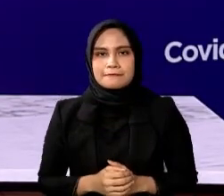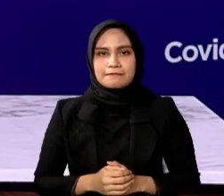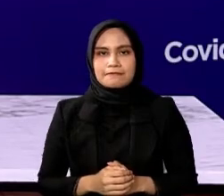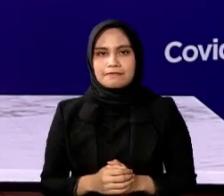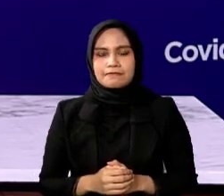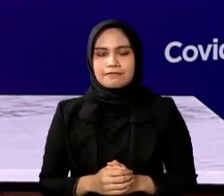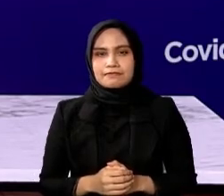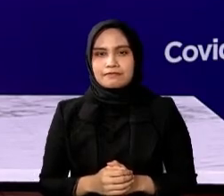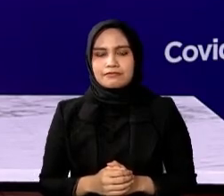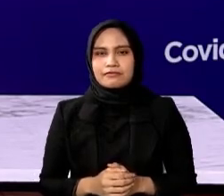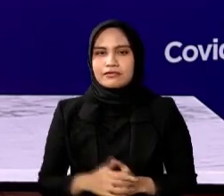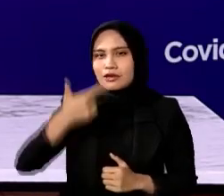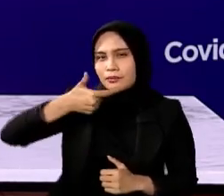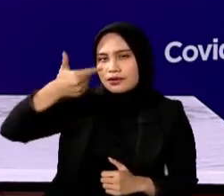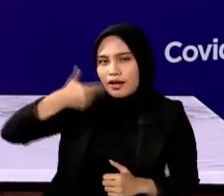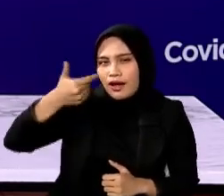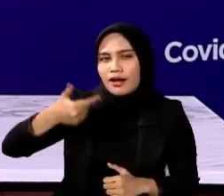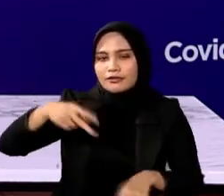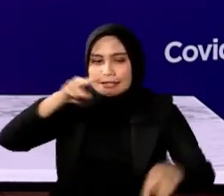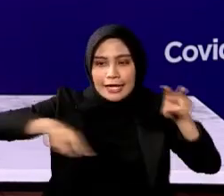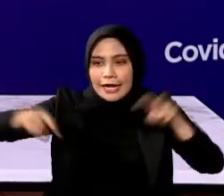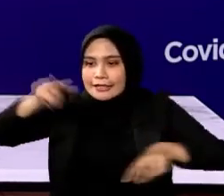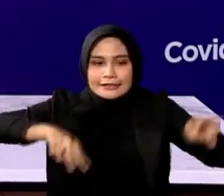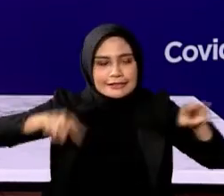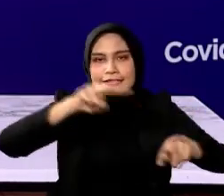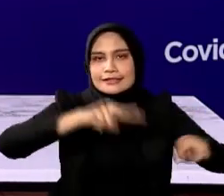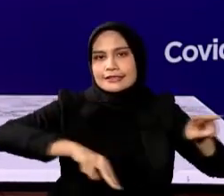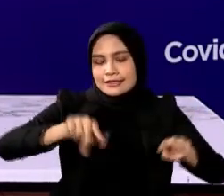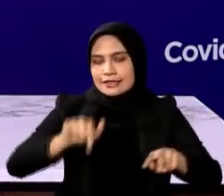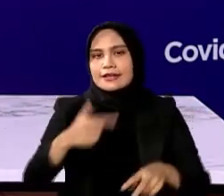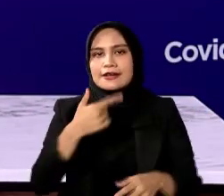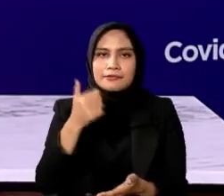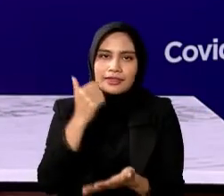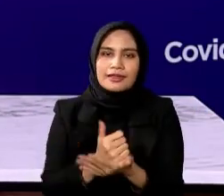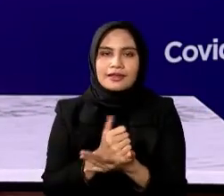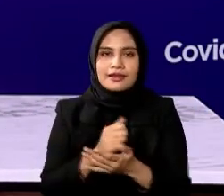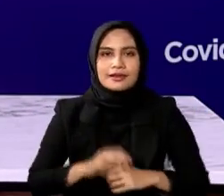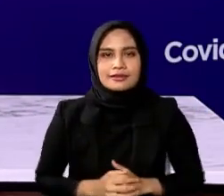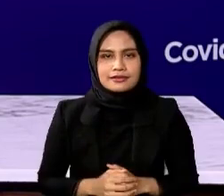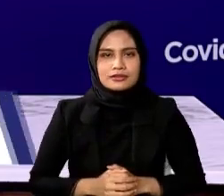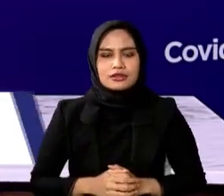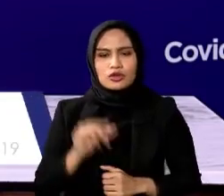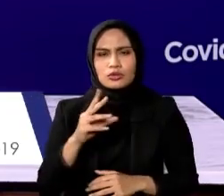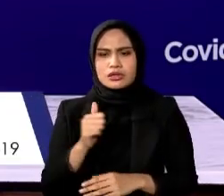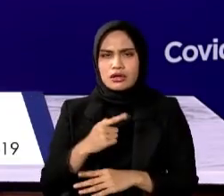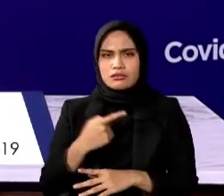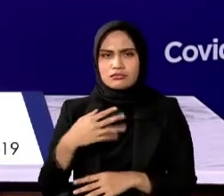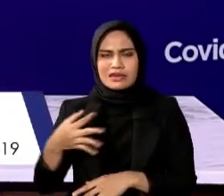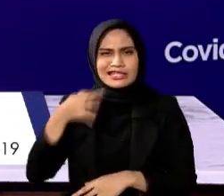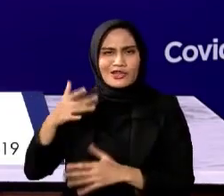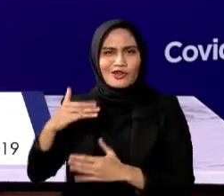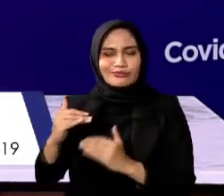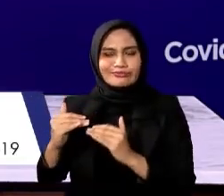itu testing dan tracing juga menjadi salah satu indikator yang mempengaruhi tingkat risiko penularan di suatu